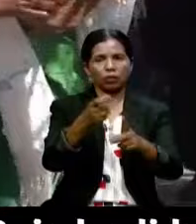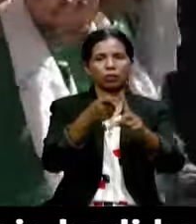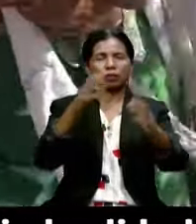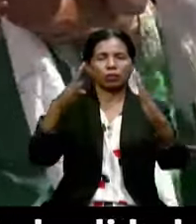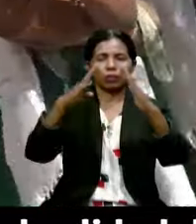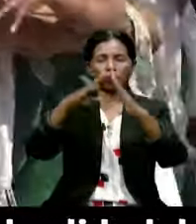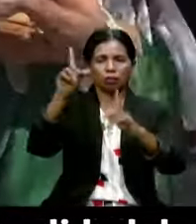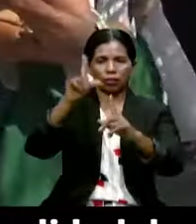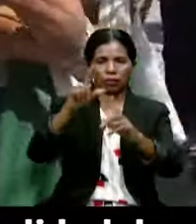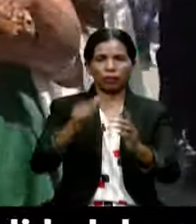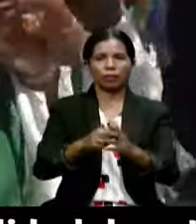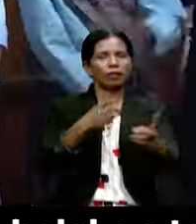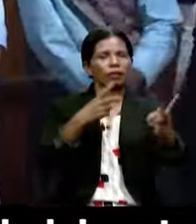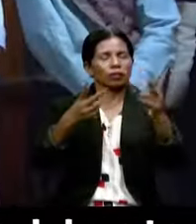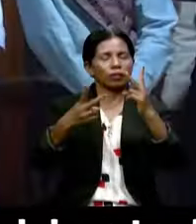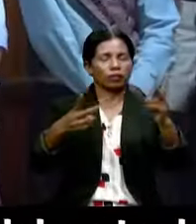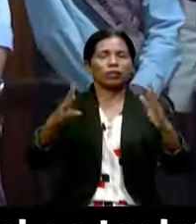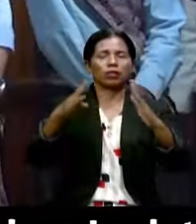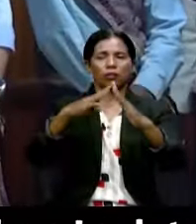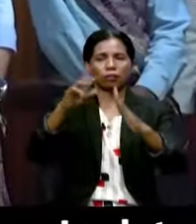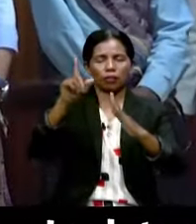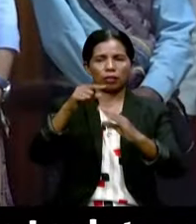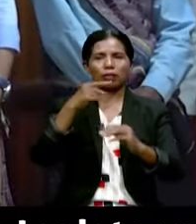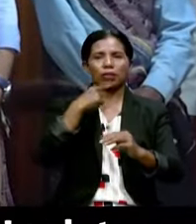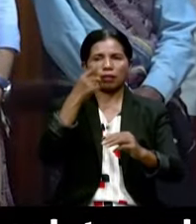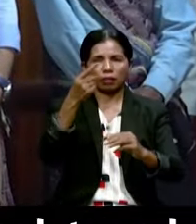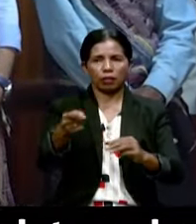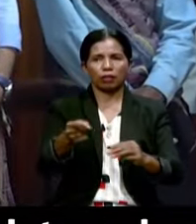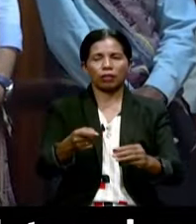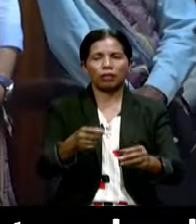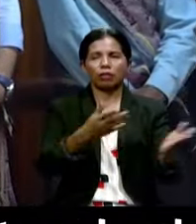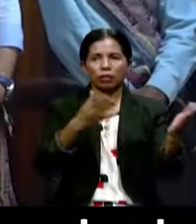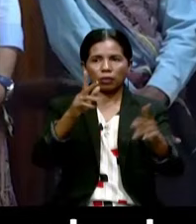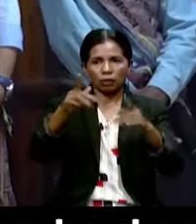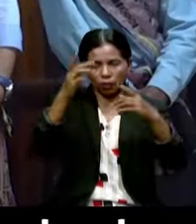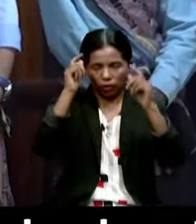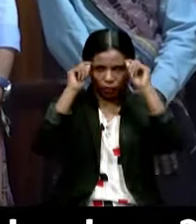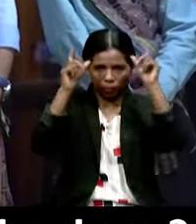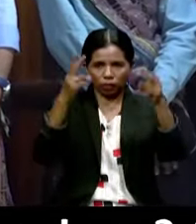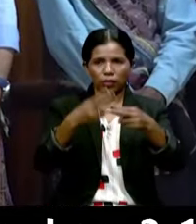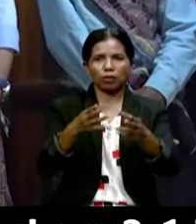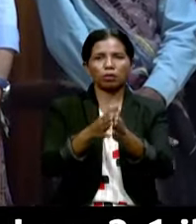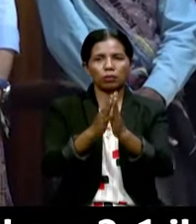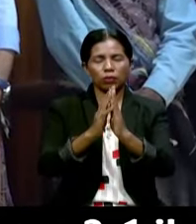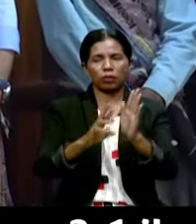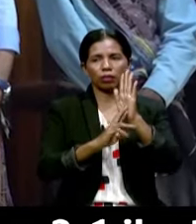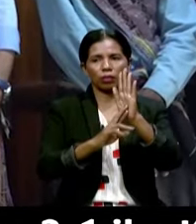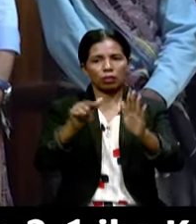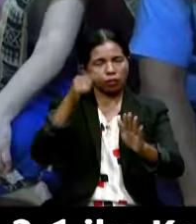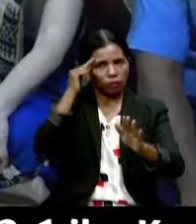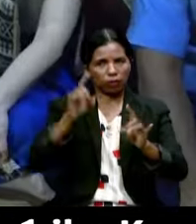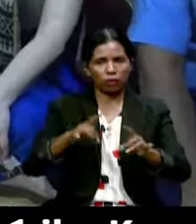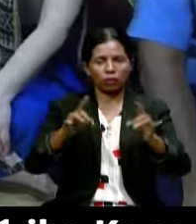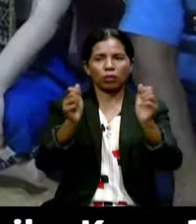umalisan haimolin. Ia visita nel dia 9 husi umalisan haimolin kamnasa, ho di povo Timoroan Yanaran, husu representante governo Australia,